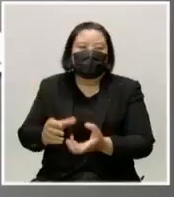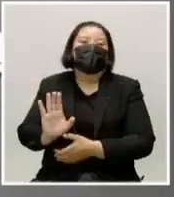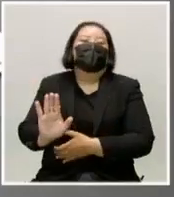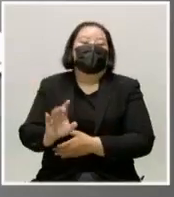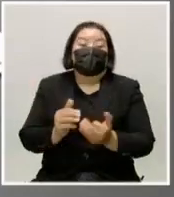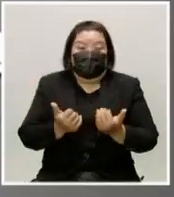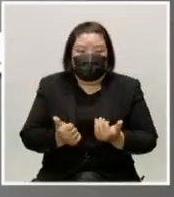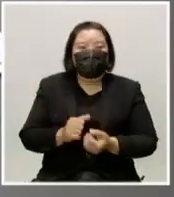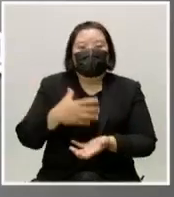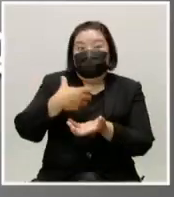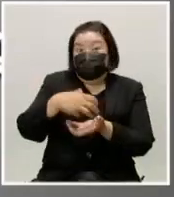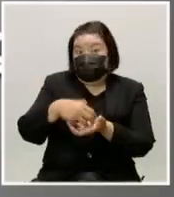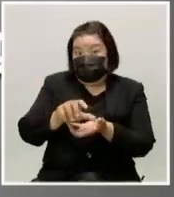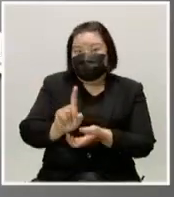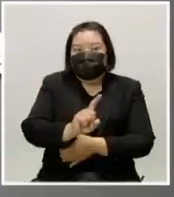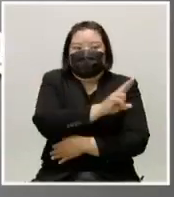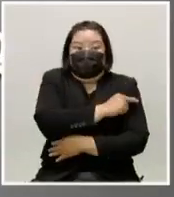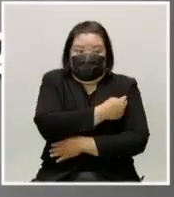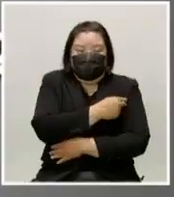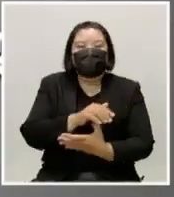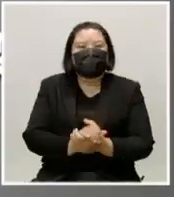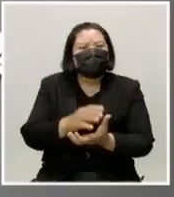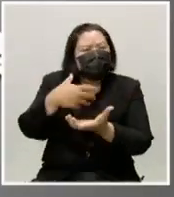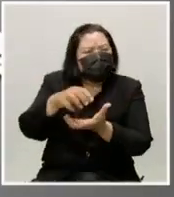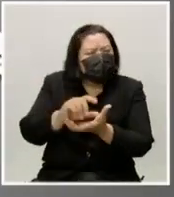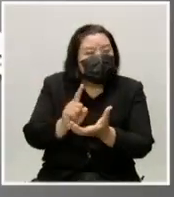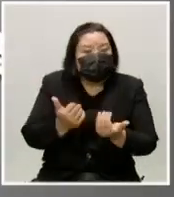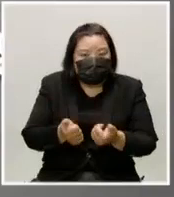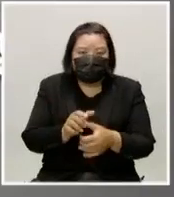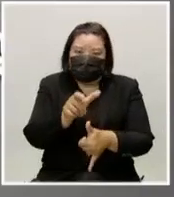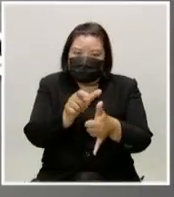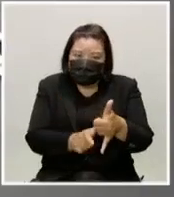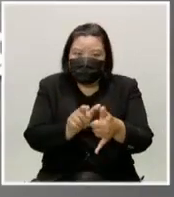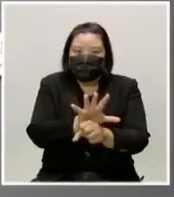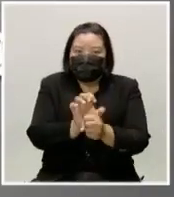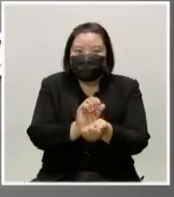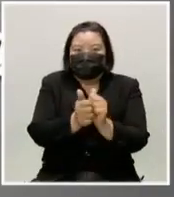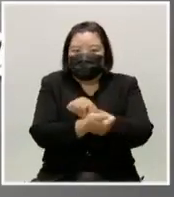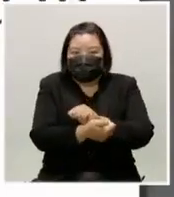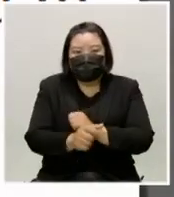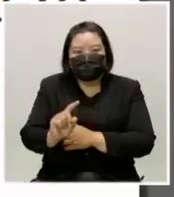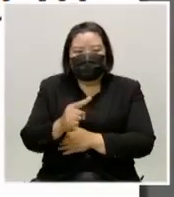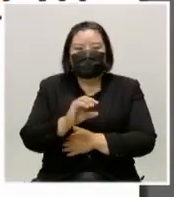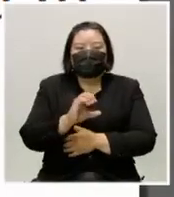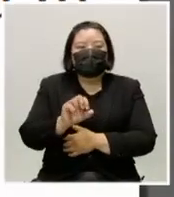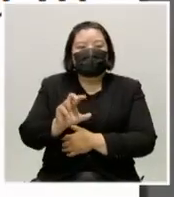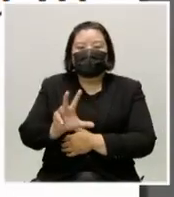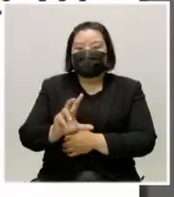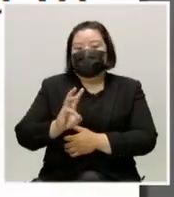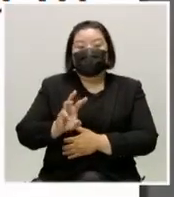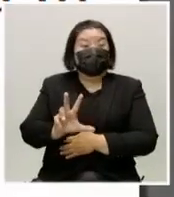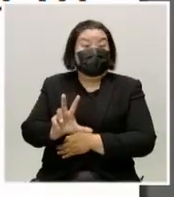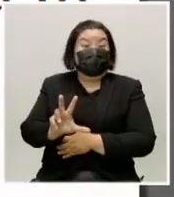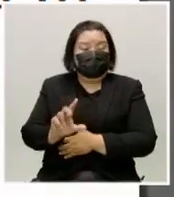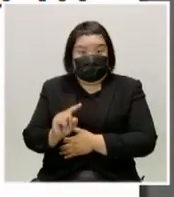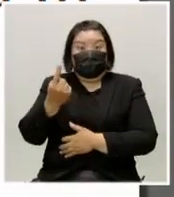ของสำนักงานสาธารณสุขของอังกฤษที่ติดตามความเคลื่อนไหวการเปลี่ยนแปลงของไวรัสโควิด C363 variant พบ